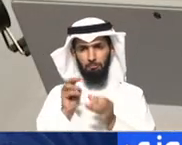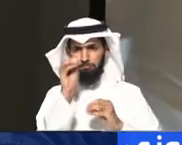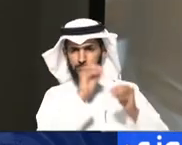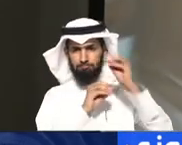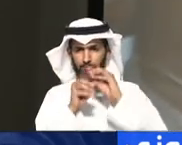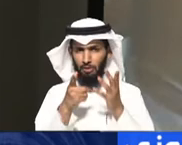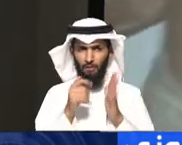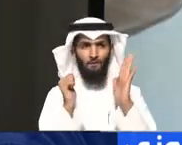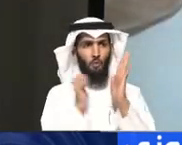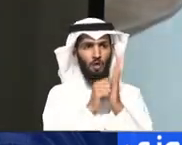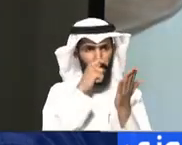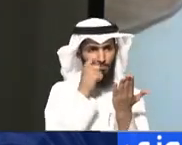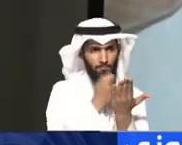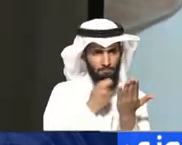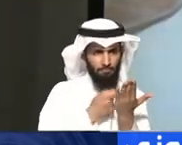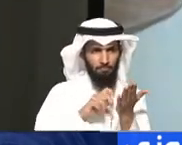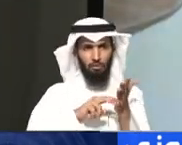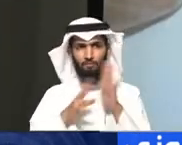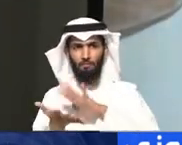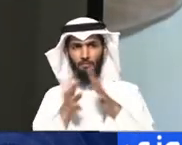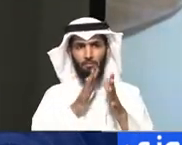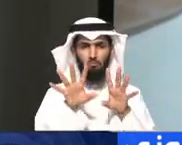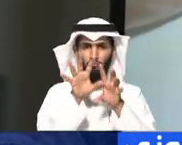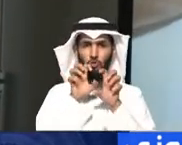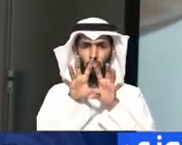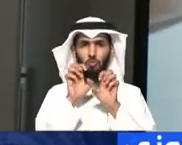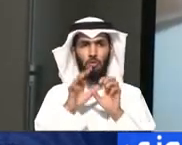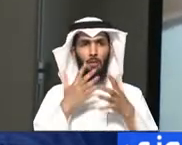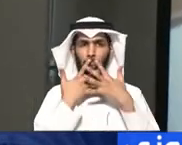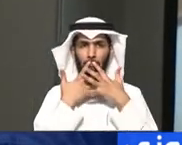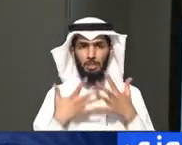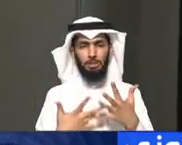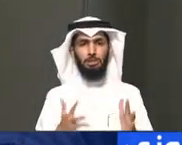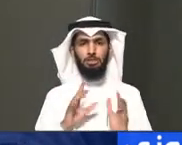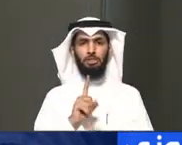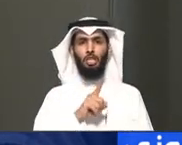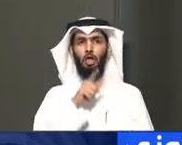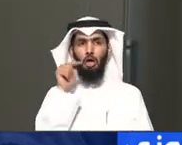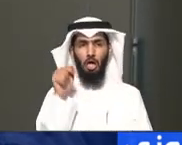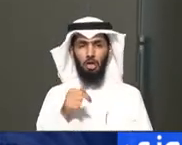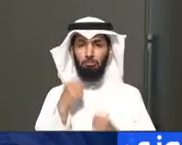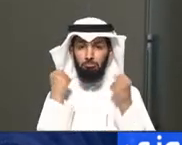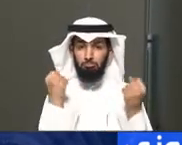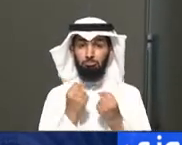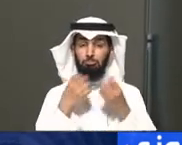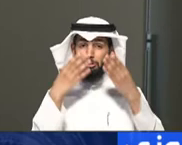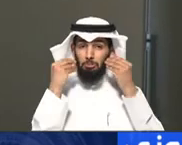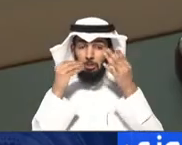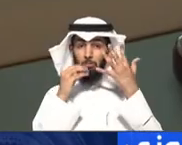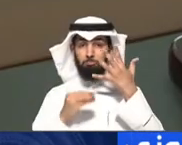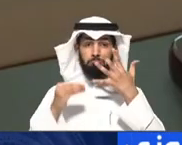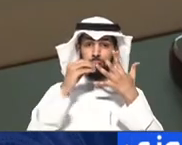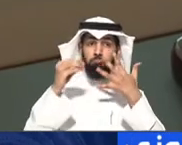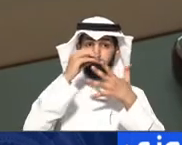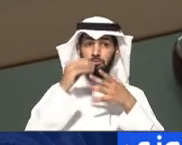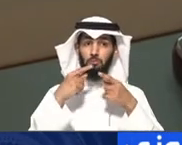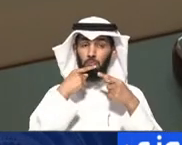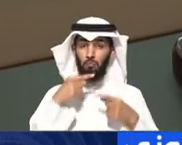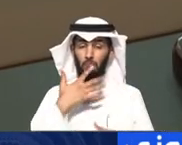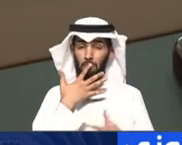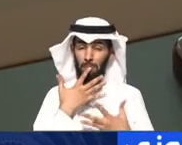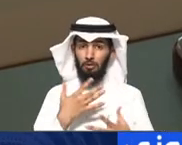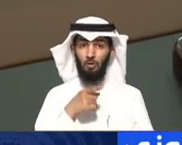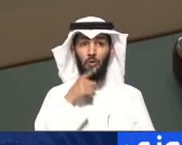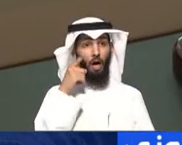والواجبات. في ظل هذه الجائحة يدرك الطلبة اليوم أهمية إكمال تحصيلهم الدراسي بهذا النوع من التعليم والذي يرونه